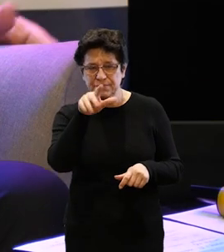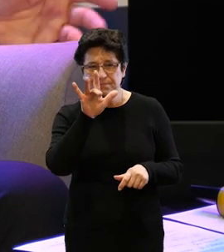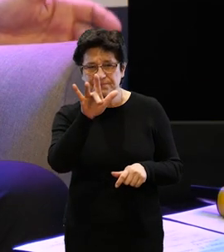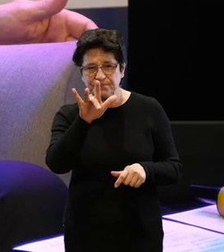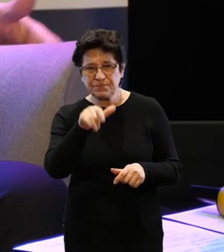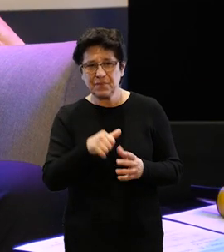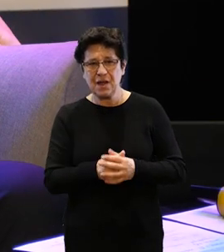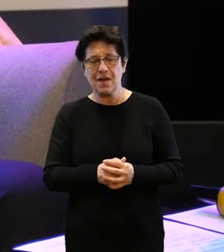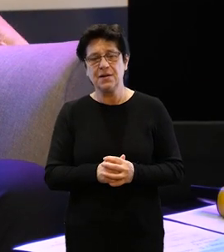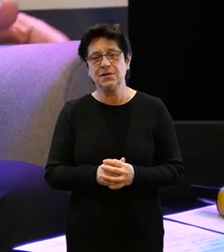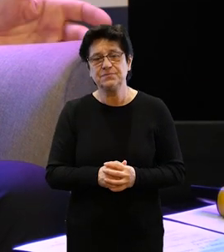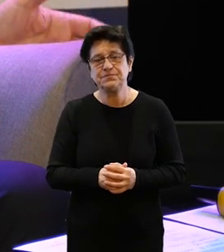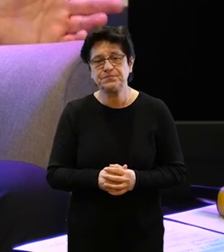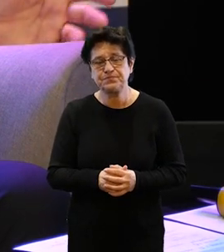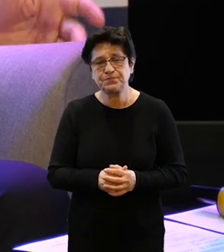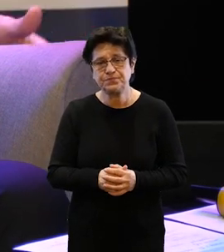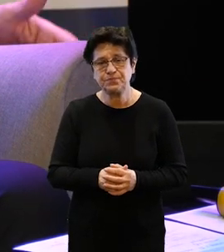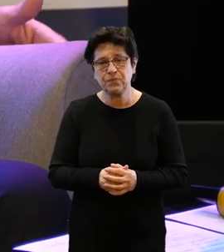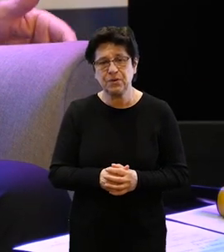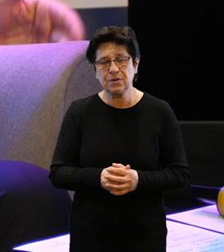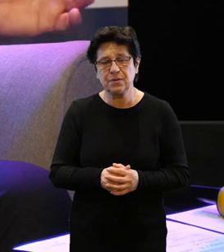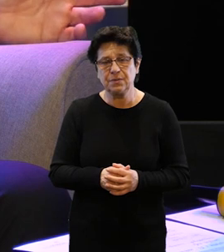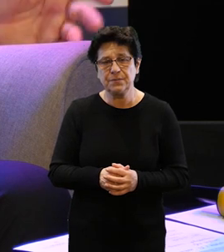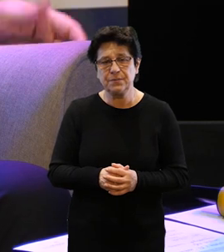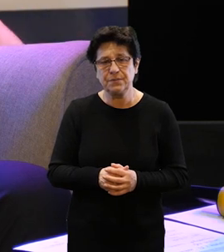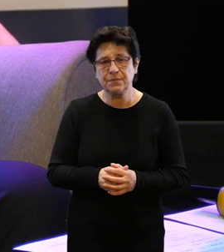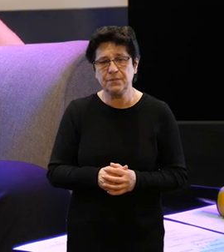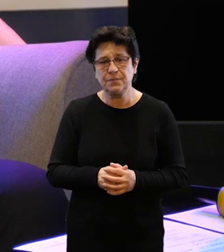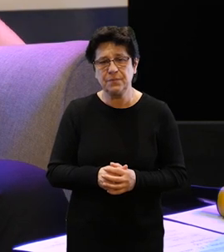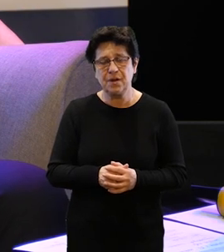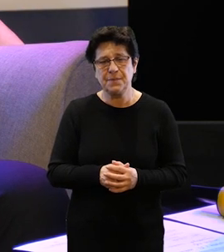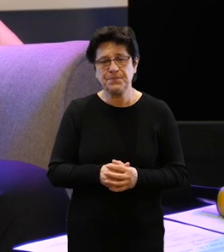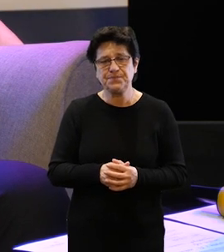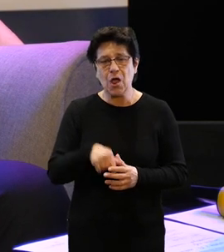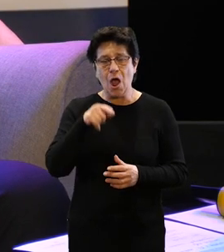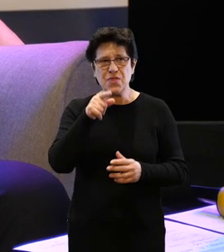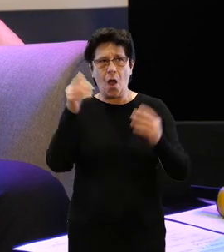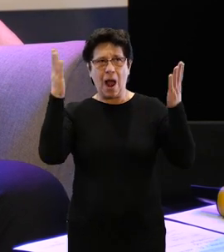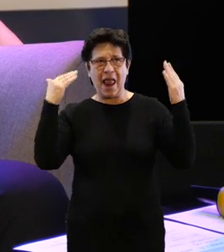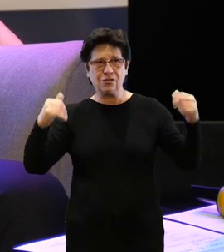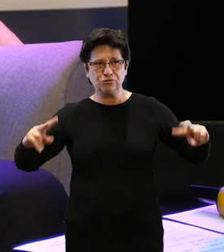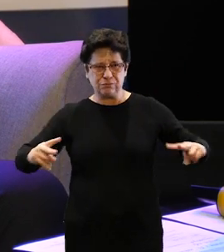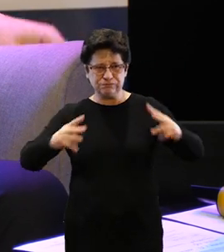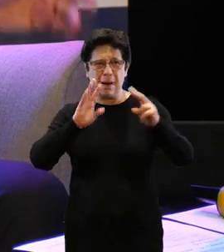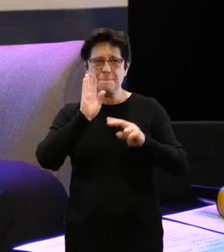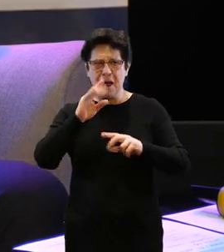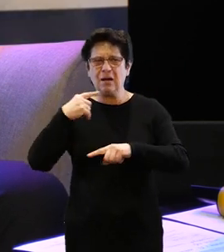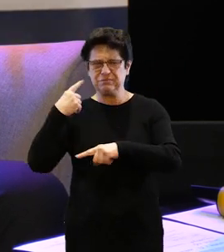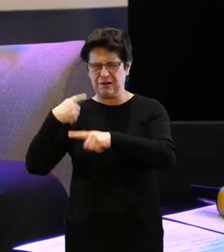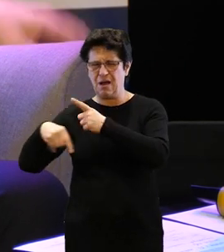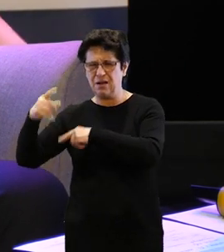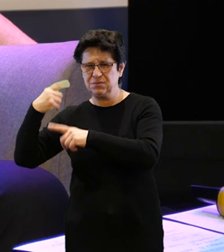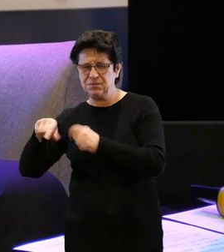brumowski no to są klasztory które mają Jak to się mówi wiekowe już tradycje No jak